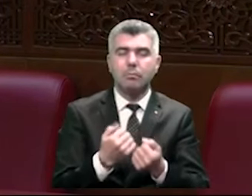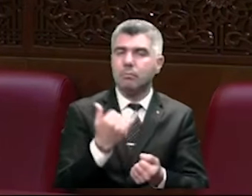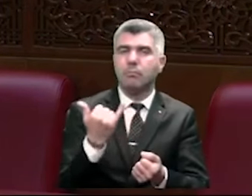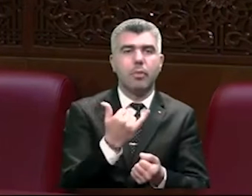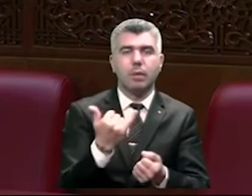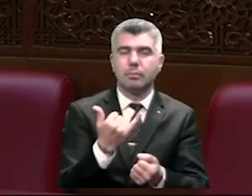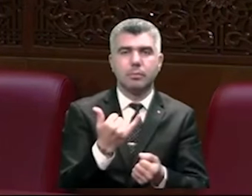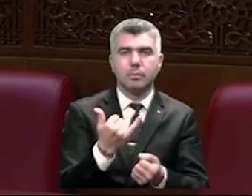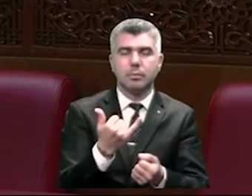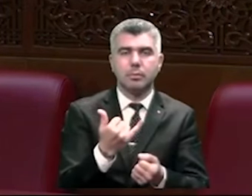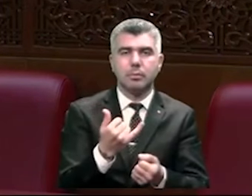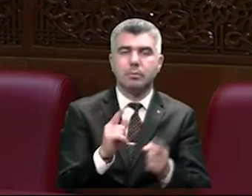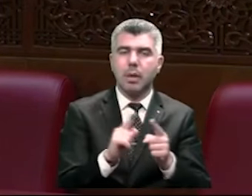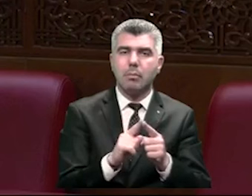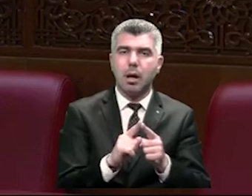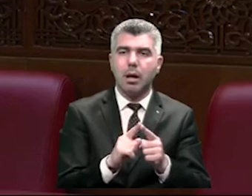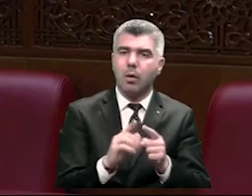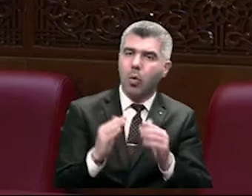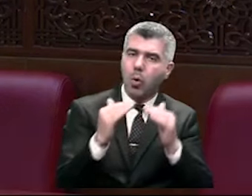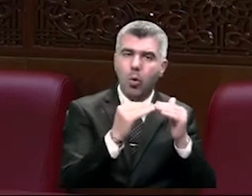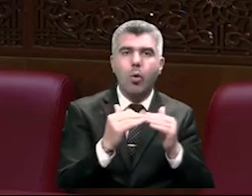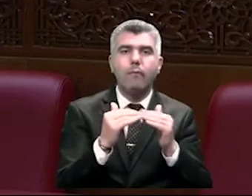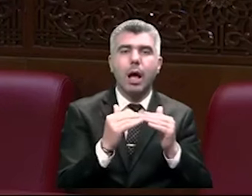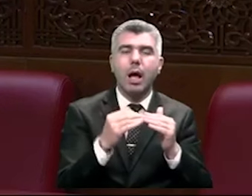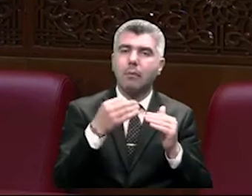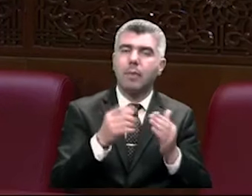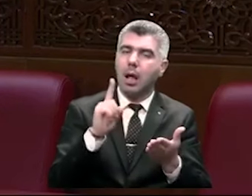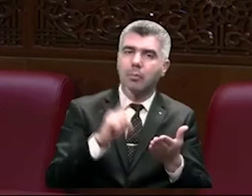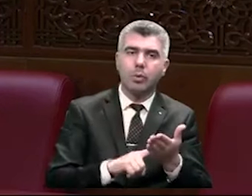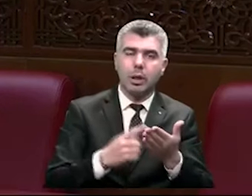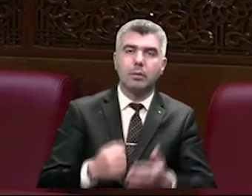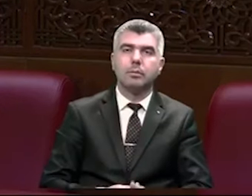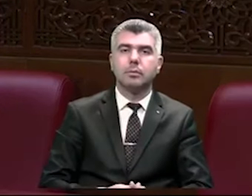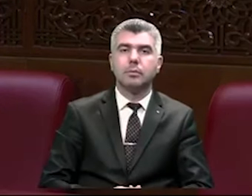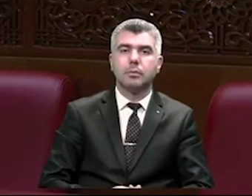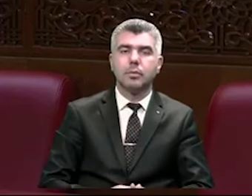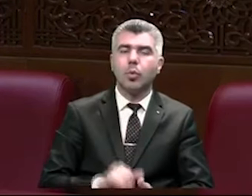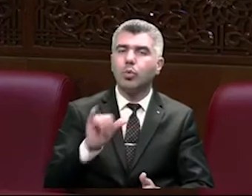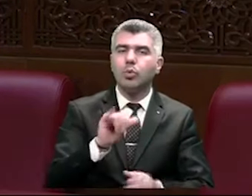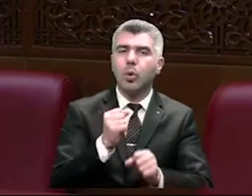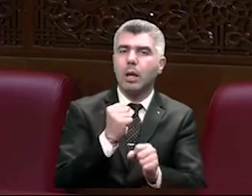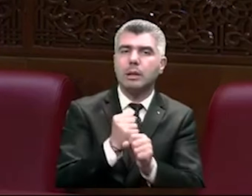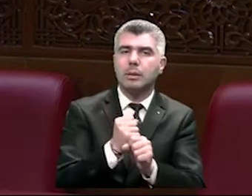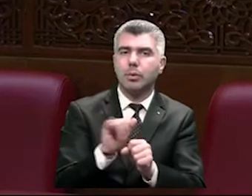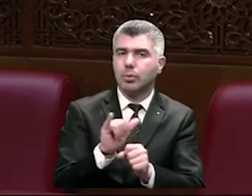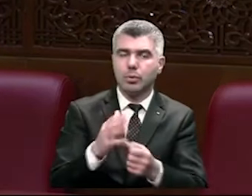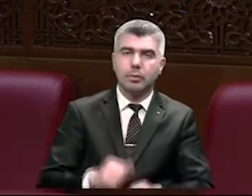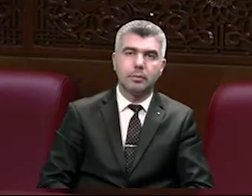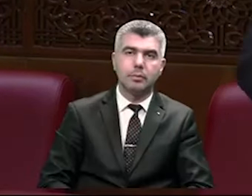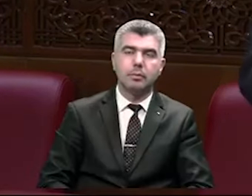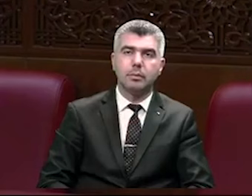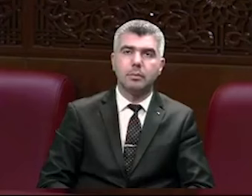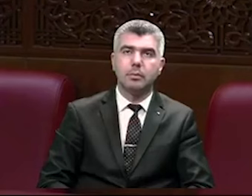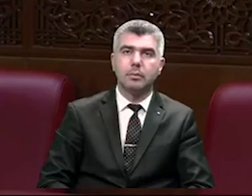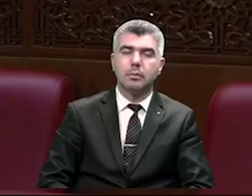الكبرى اللي خصها تكون عندنا التقائه فيها احنا اشنو عملنا